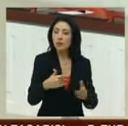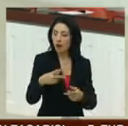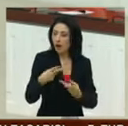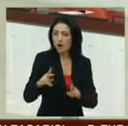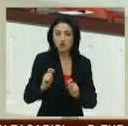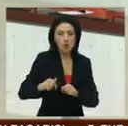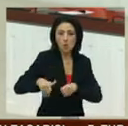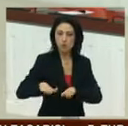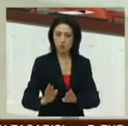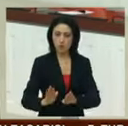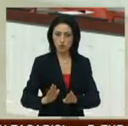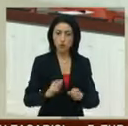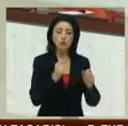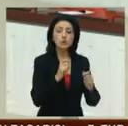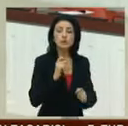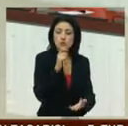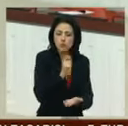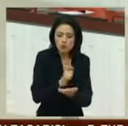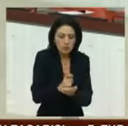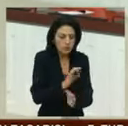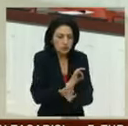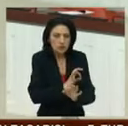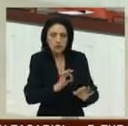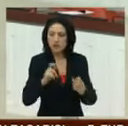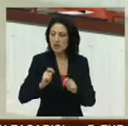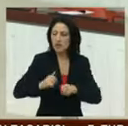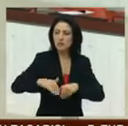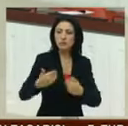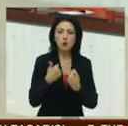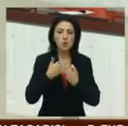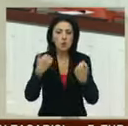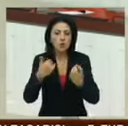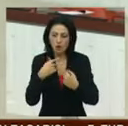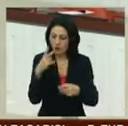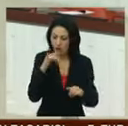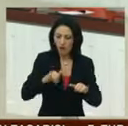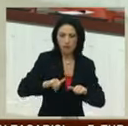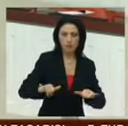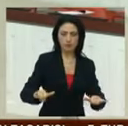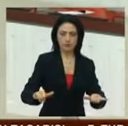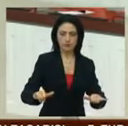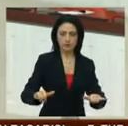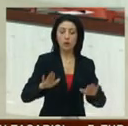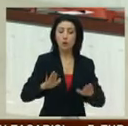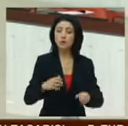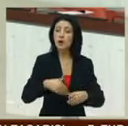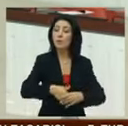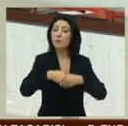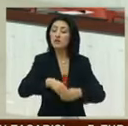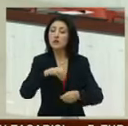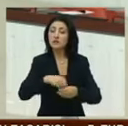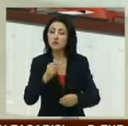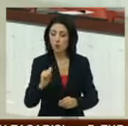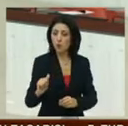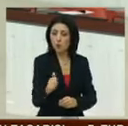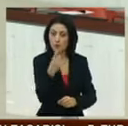açmıyoruz. Tutulmayan siyasal söz ile yapılmayan hukuksal yaptırım çarpışıyor. Oysa pazarlık için son derece